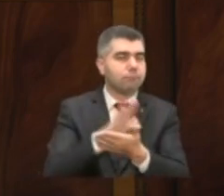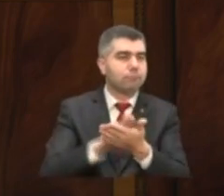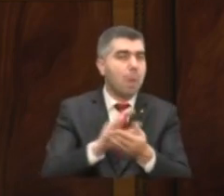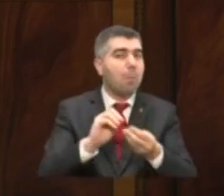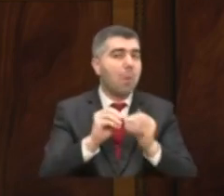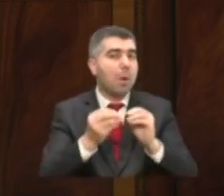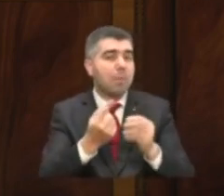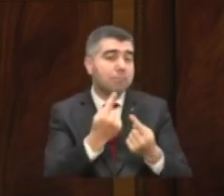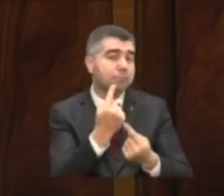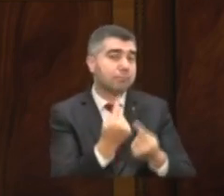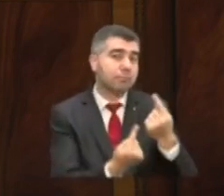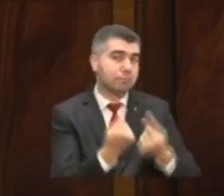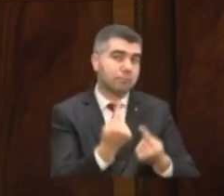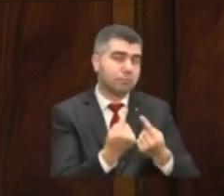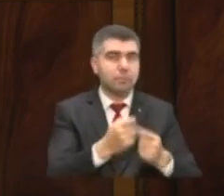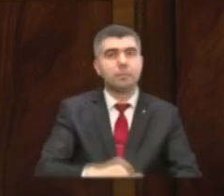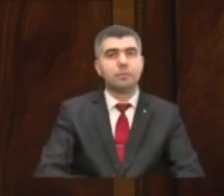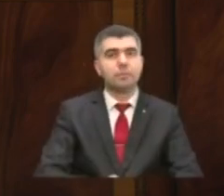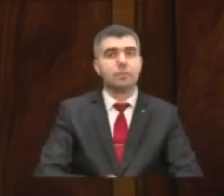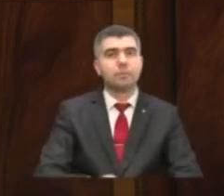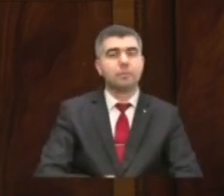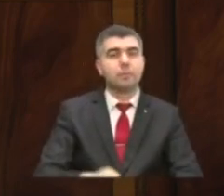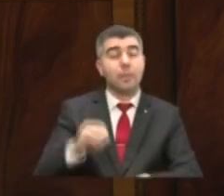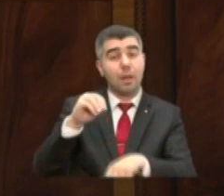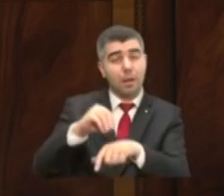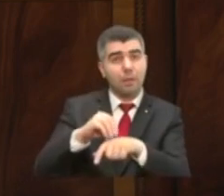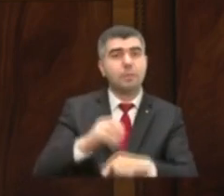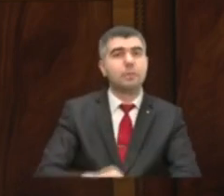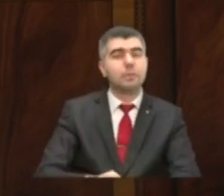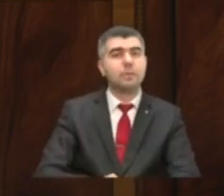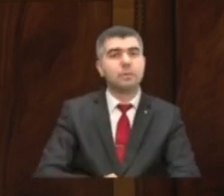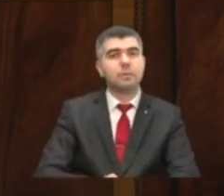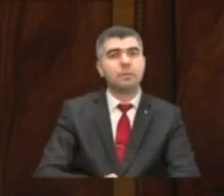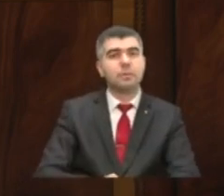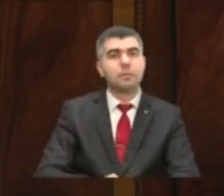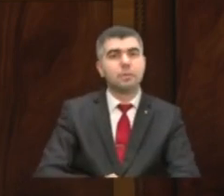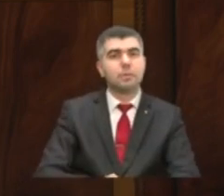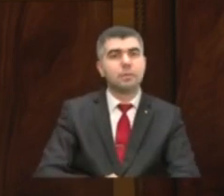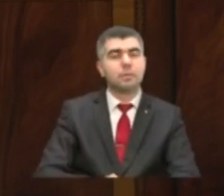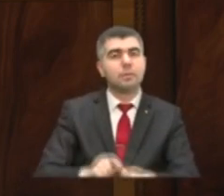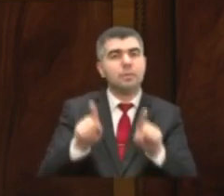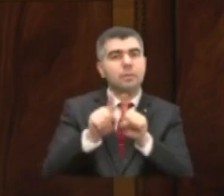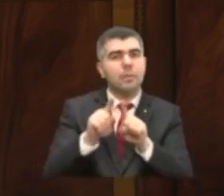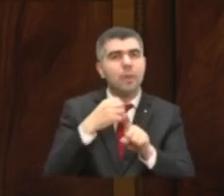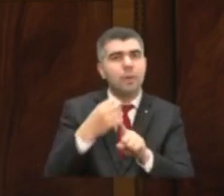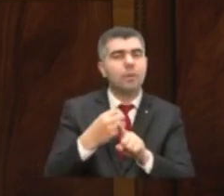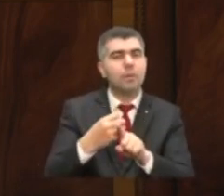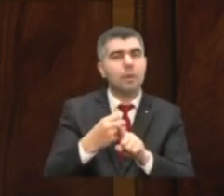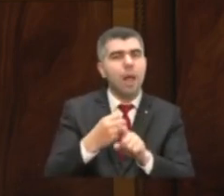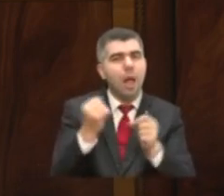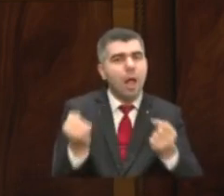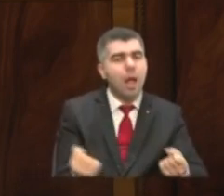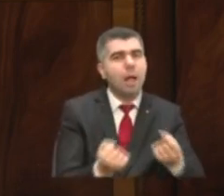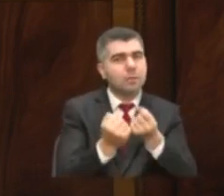الإشكاليات، وأذكر منها تأهيل يعني الواجب فعله وتأهيل هذه